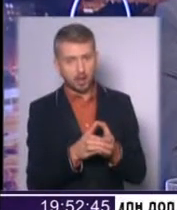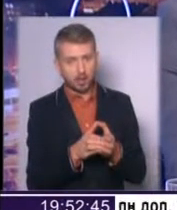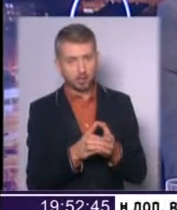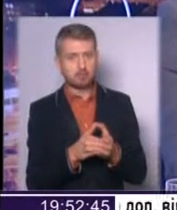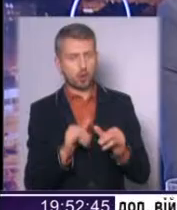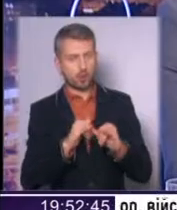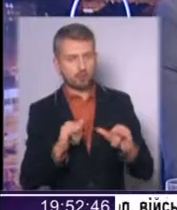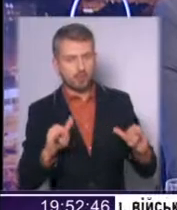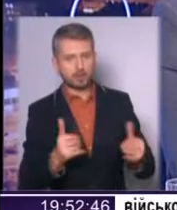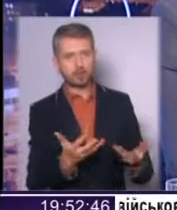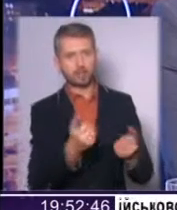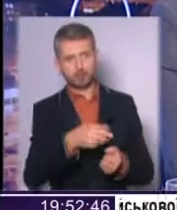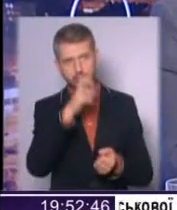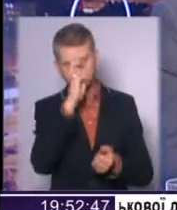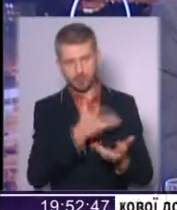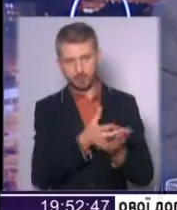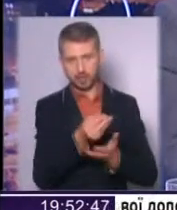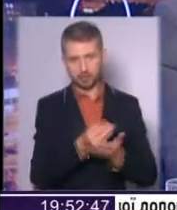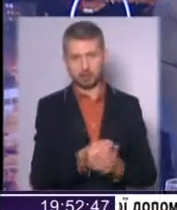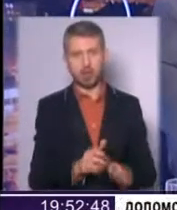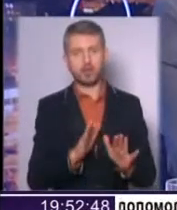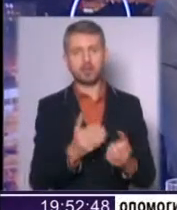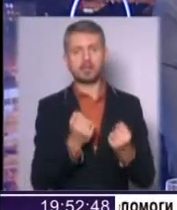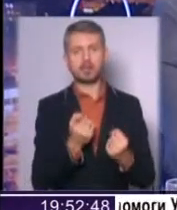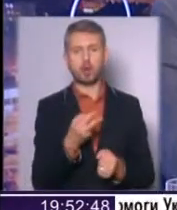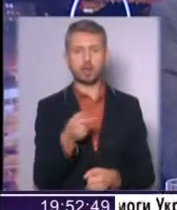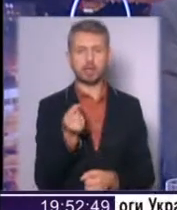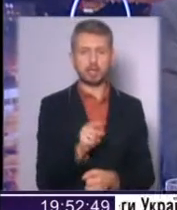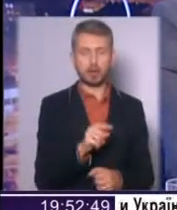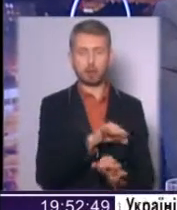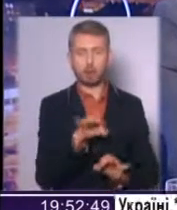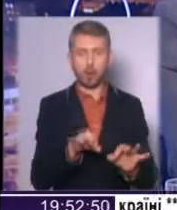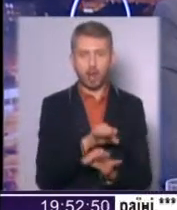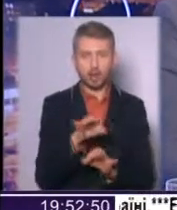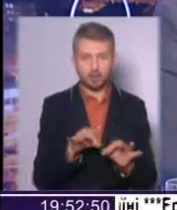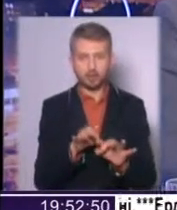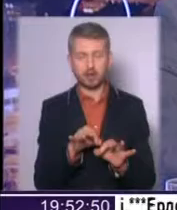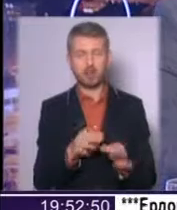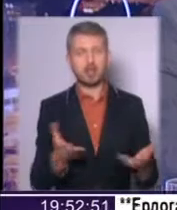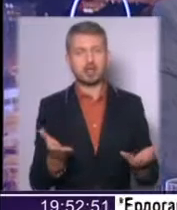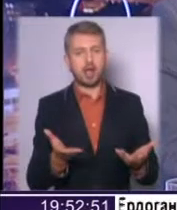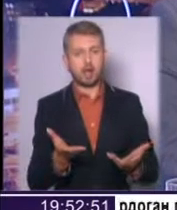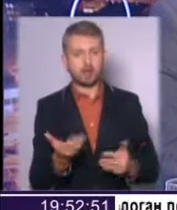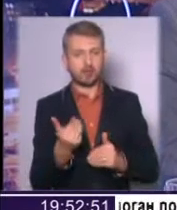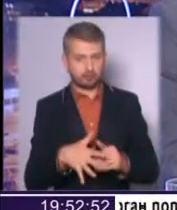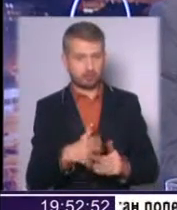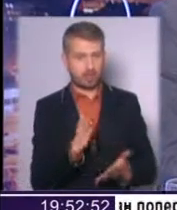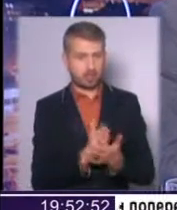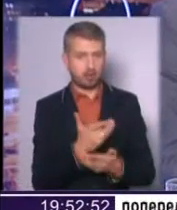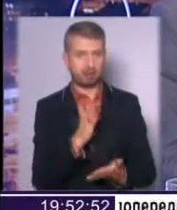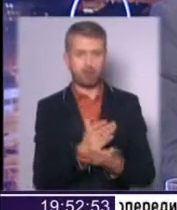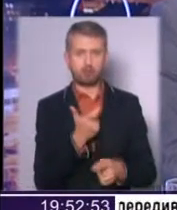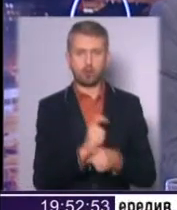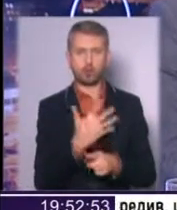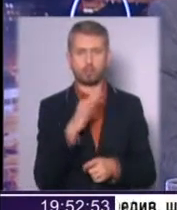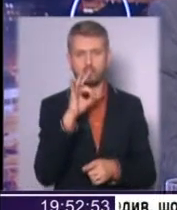враховані наші поправки. Тому що все ж таки ми вважаємо, що те, що вони зробили в кінці, виправили штучно, навіть порушуючи відсоток, там,